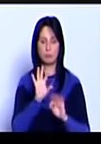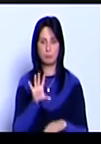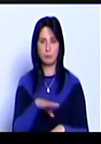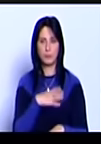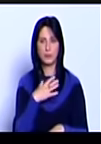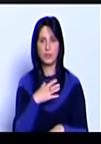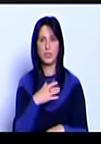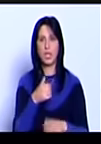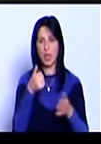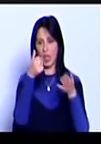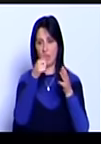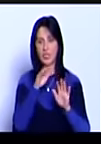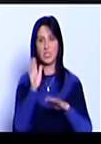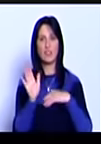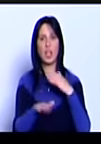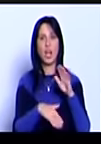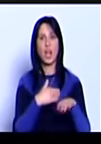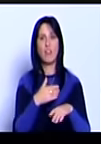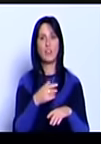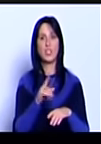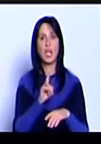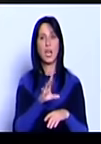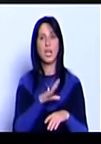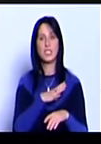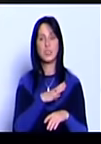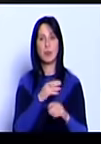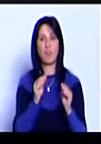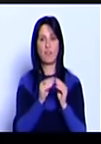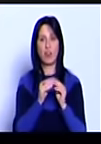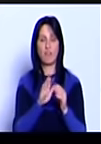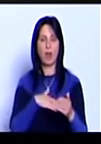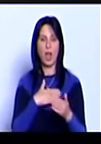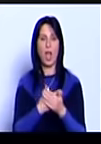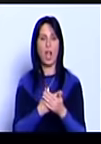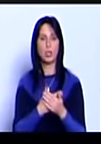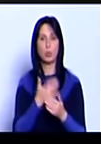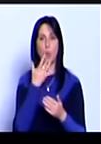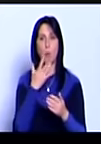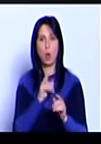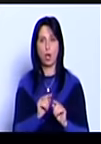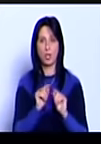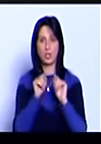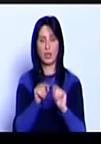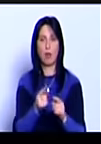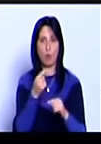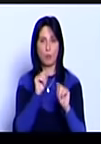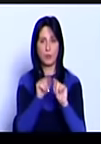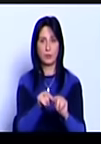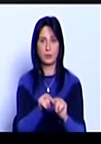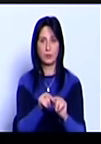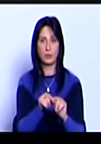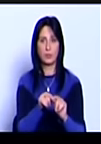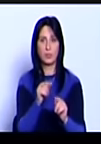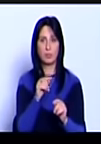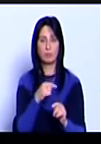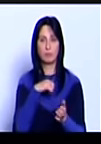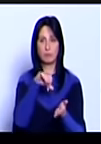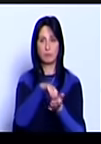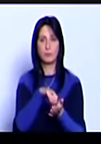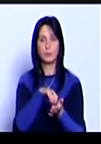და 6 თვე გავიდა თითქმის მას შემდეგ, რაც მე კვლავ აქტიურ საჯარო პოლიტიკაში ასე ვთქვათ